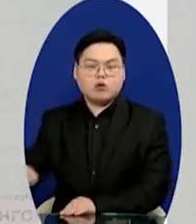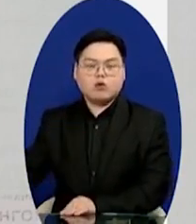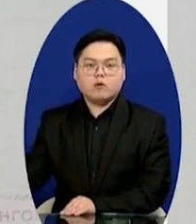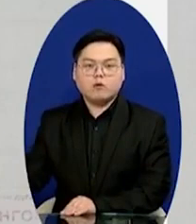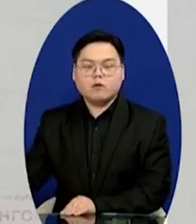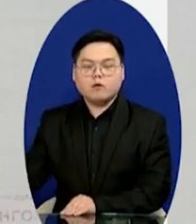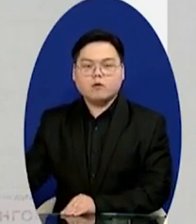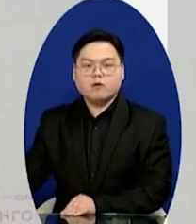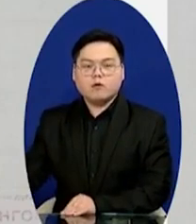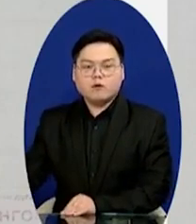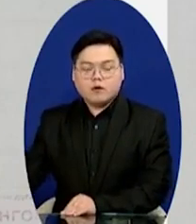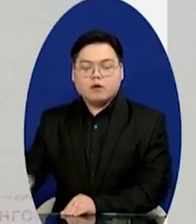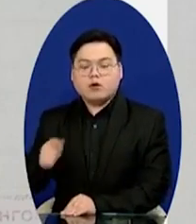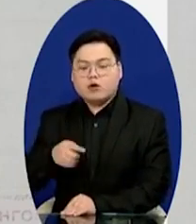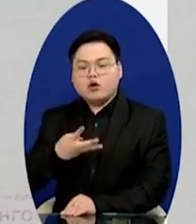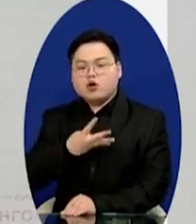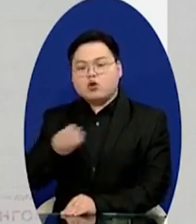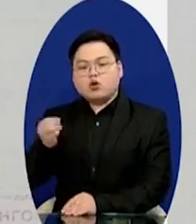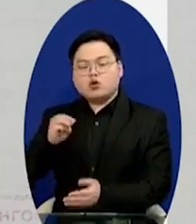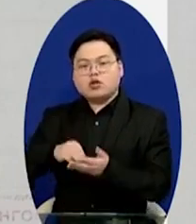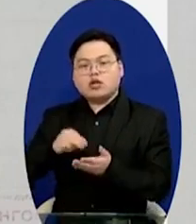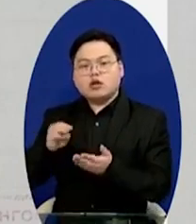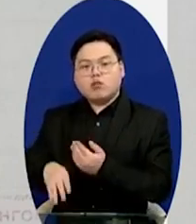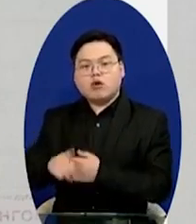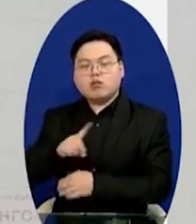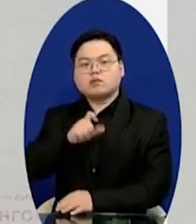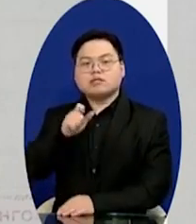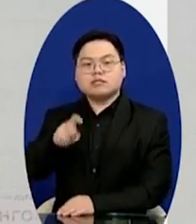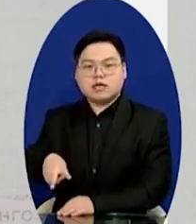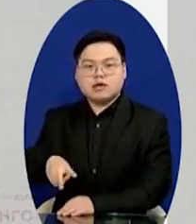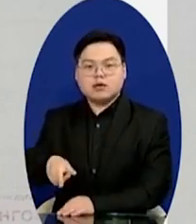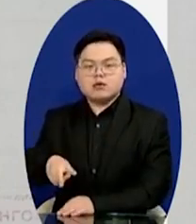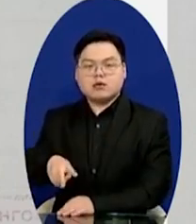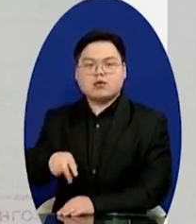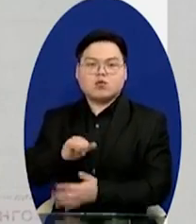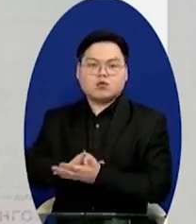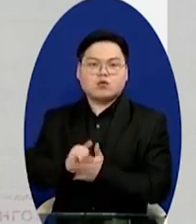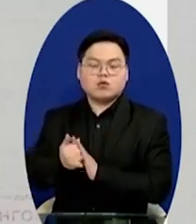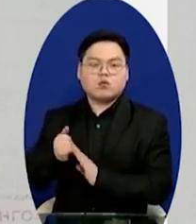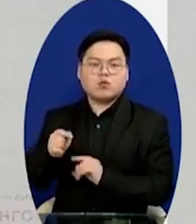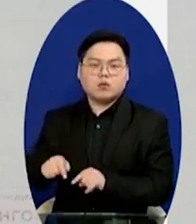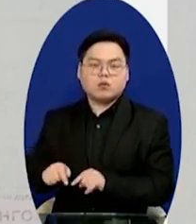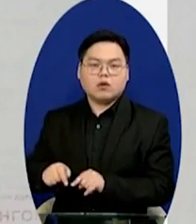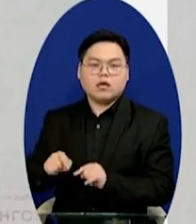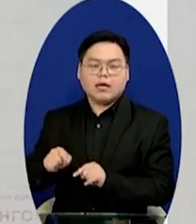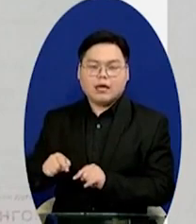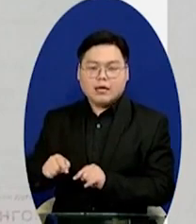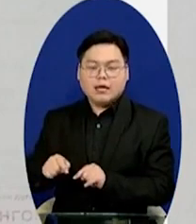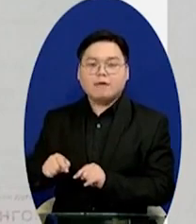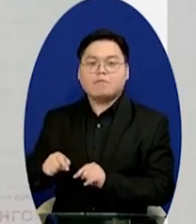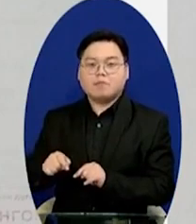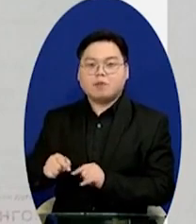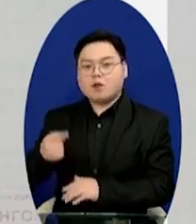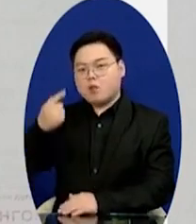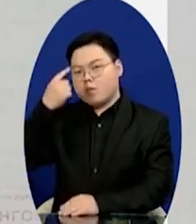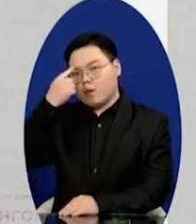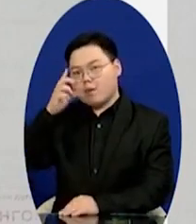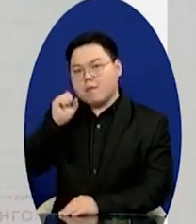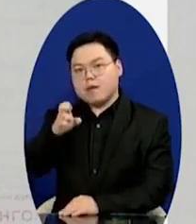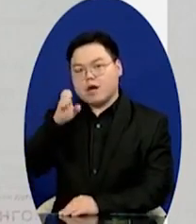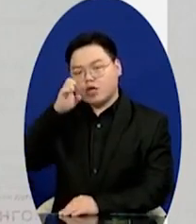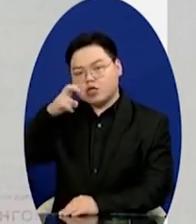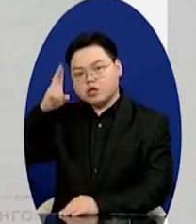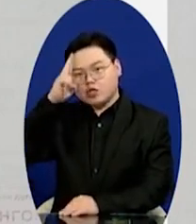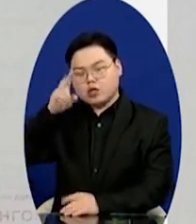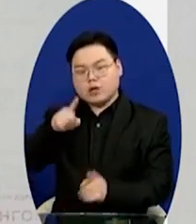ингээд 400 тэрбумын зээл цаашаа олгоцсон. За ингэж ирүүлсэн ирүүлэхдээ Монгол банкны ерөнхийлөгчийн